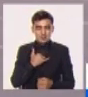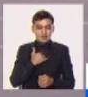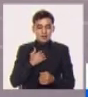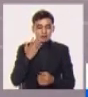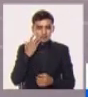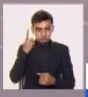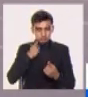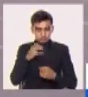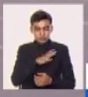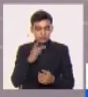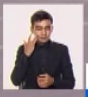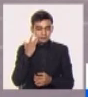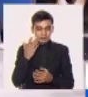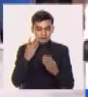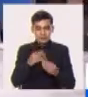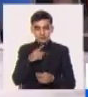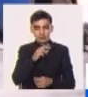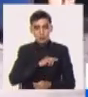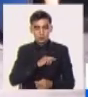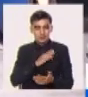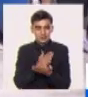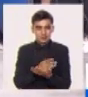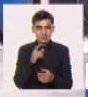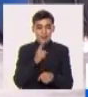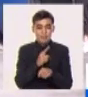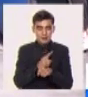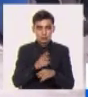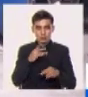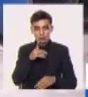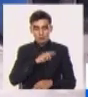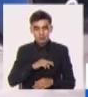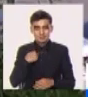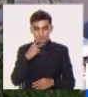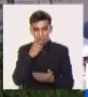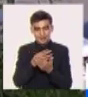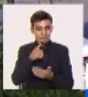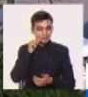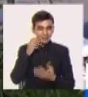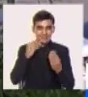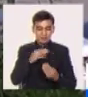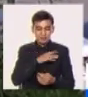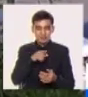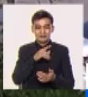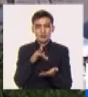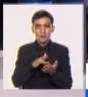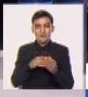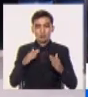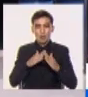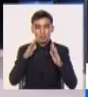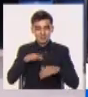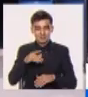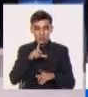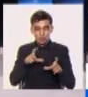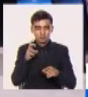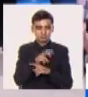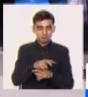поступает информация об объектах, которые работают, несмотря на запрет. Накануне мы показывали, как в торговых домах принимают клиентов, и о